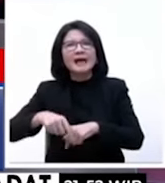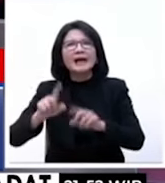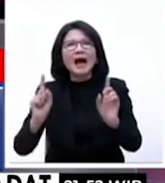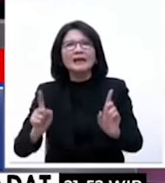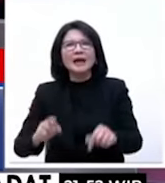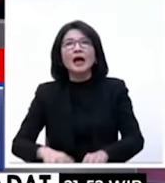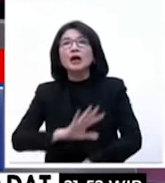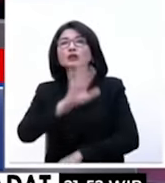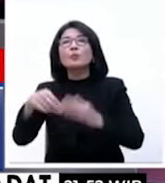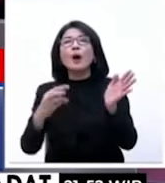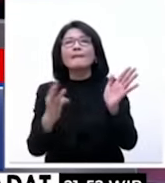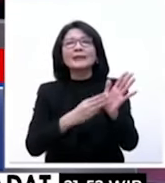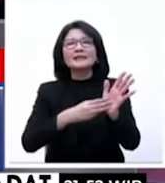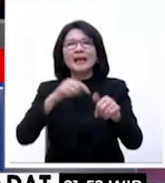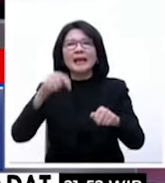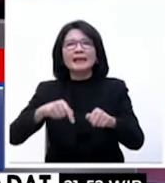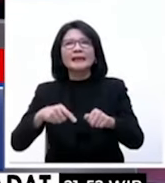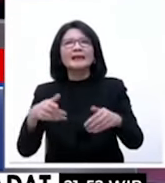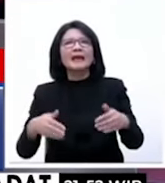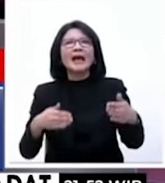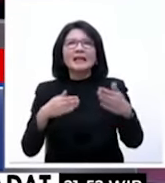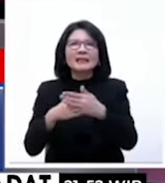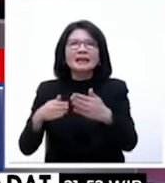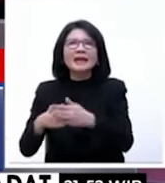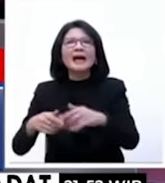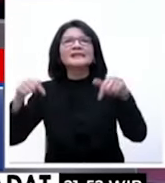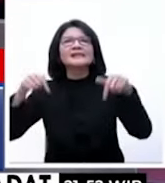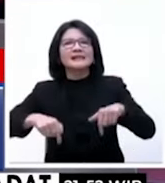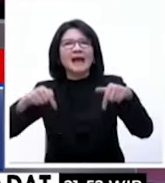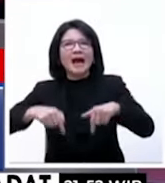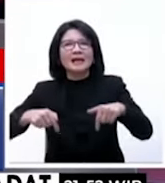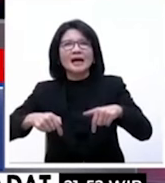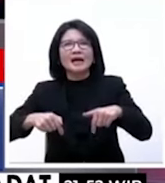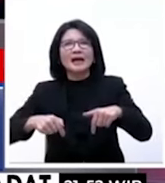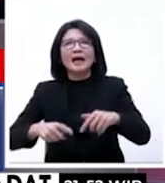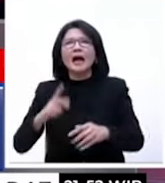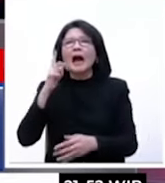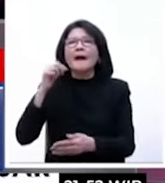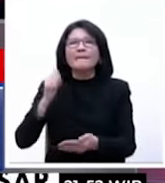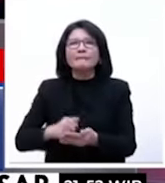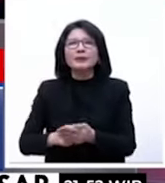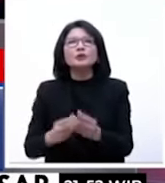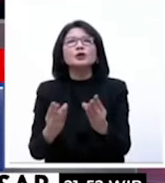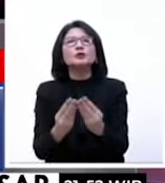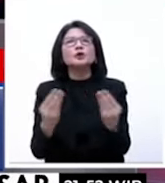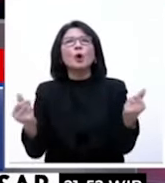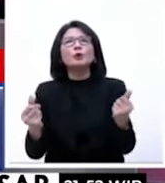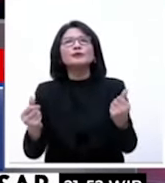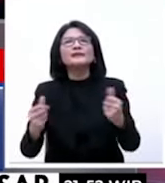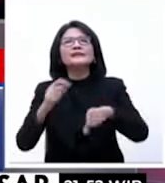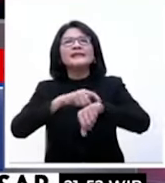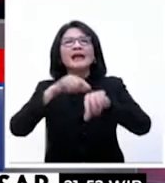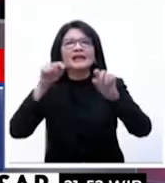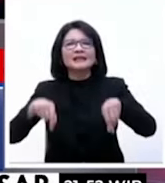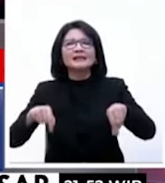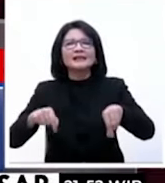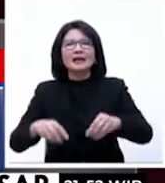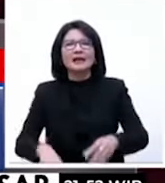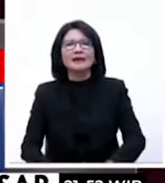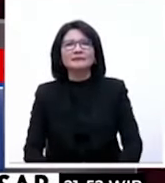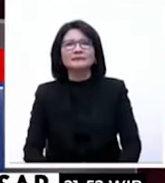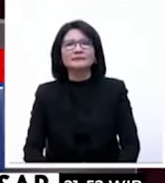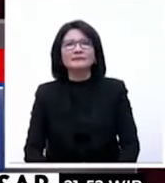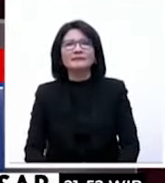semua masalah ini adalah tantangan zaman now membutuhkan solusi zaman now